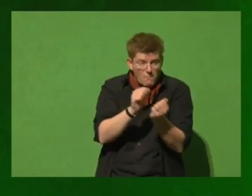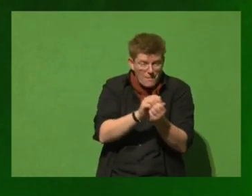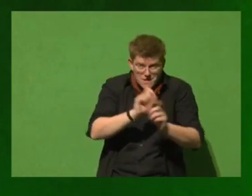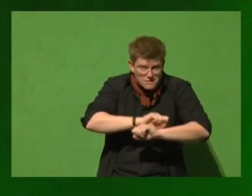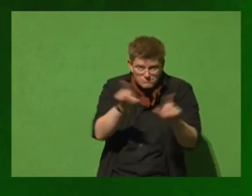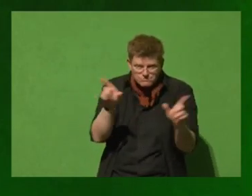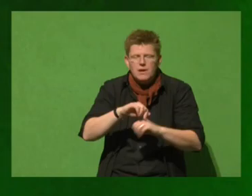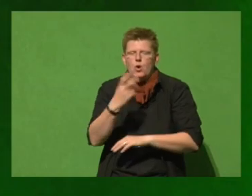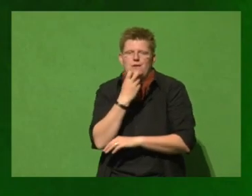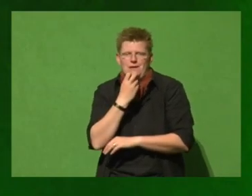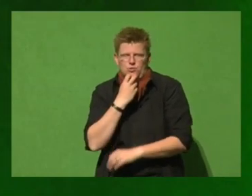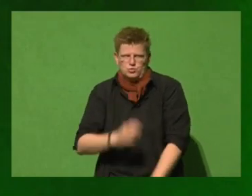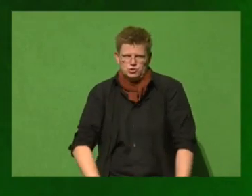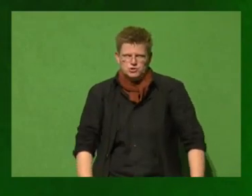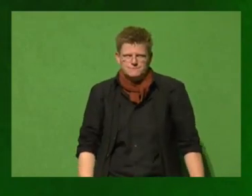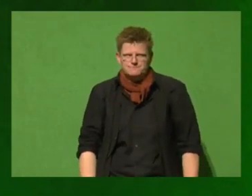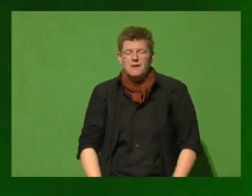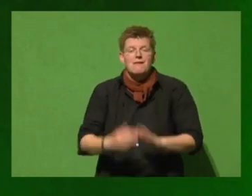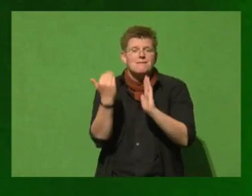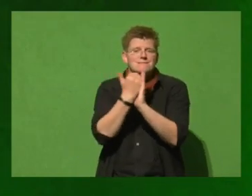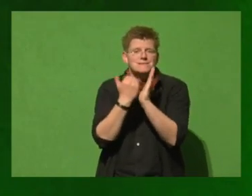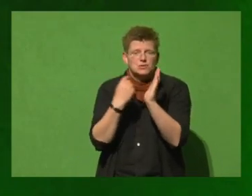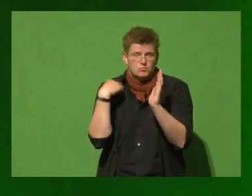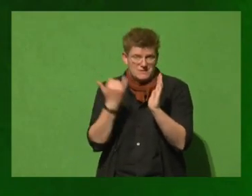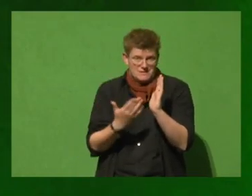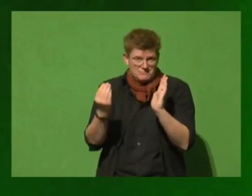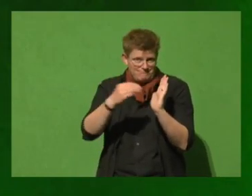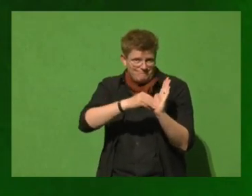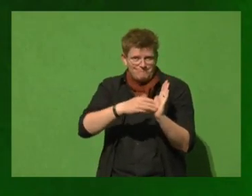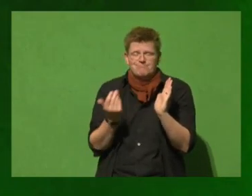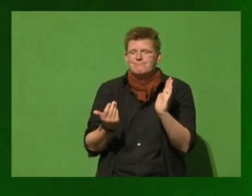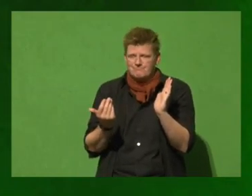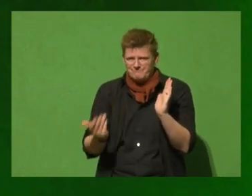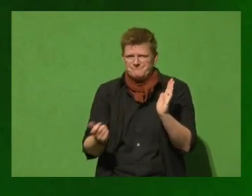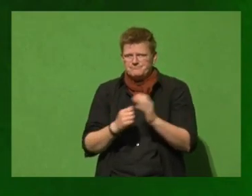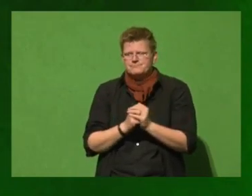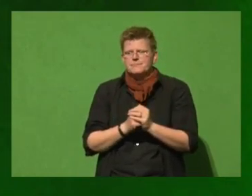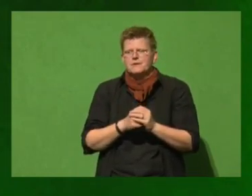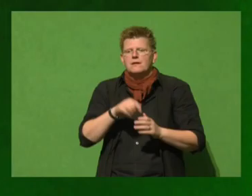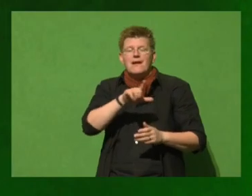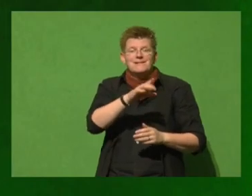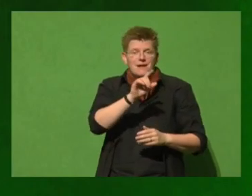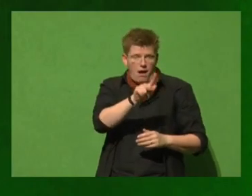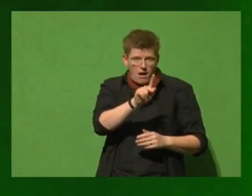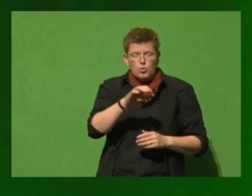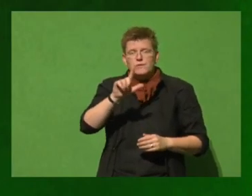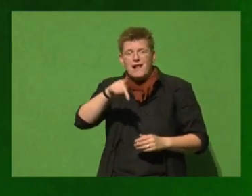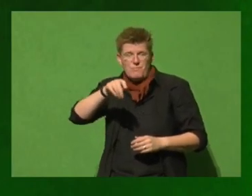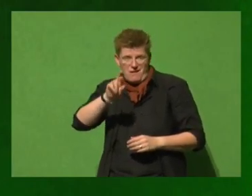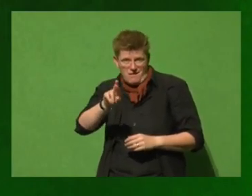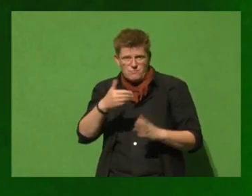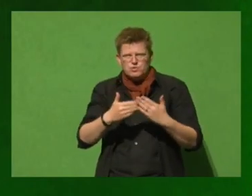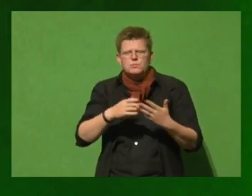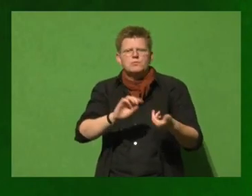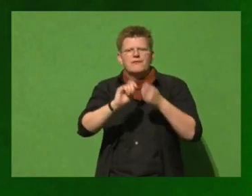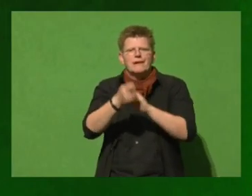unserer Satzung bis jetzt festgelegt, dass Änderungsanträge auf LDK und LPR jederzeit gestellt werden können. Das zeigt aus meiner Sicht